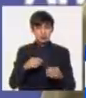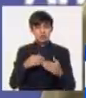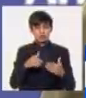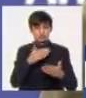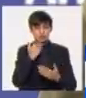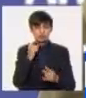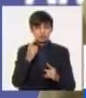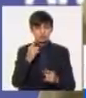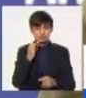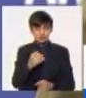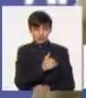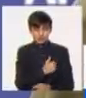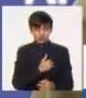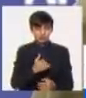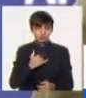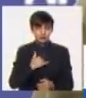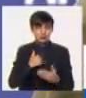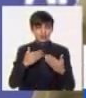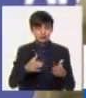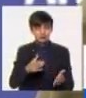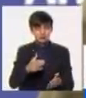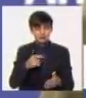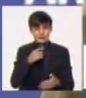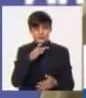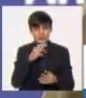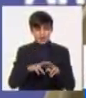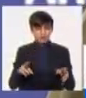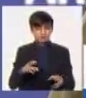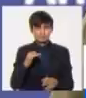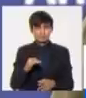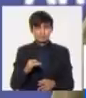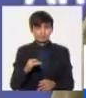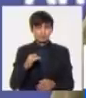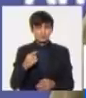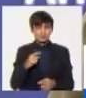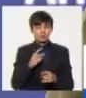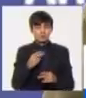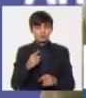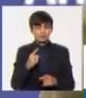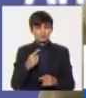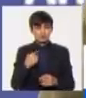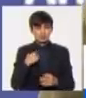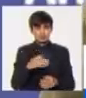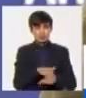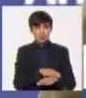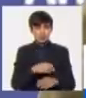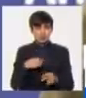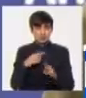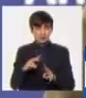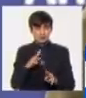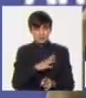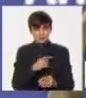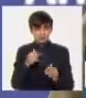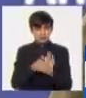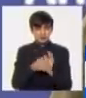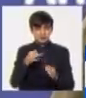Хотелось бы, чтобы открылось у нас в те же сроки, уже потому что очень долгий простой. На